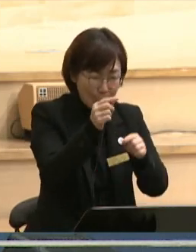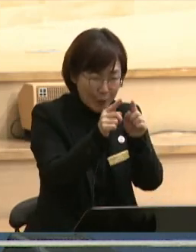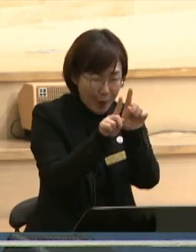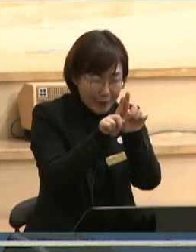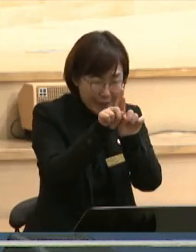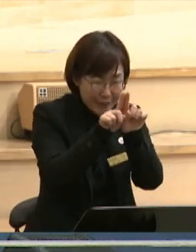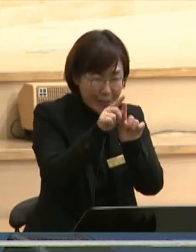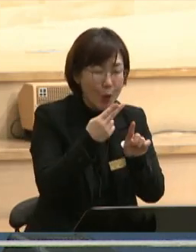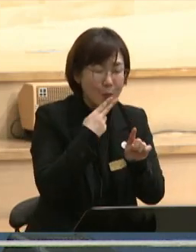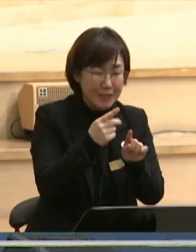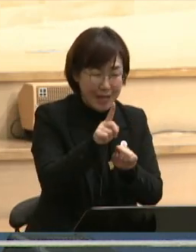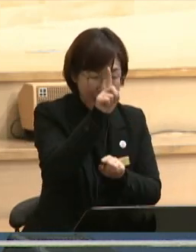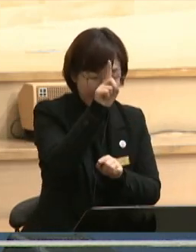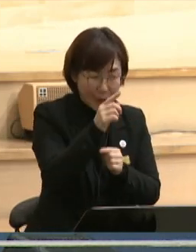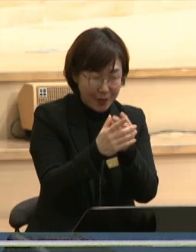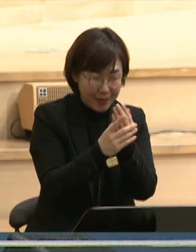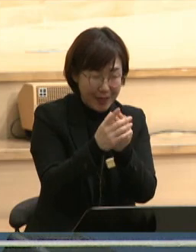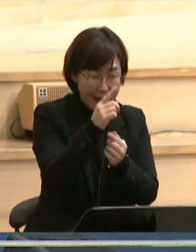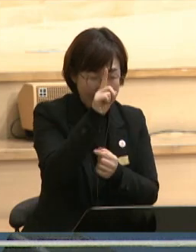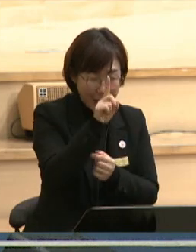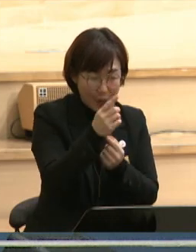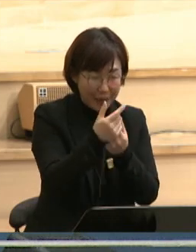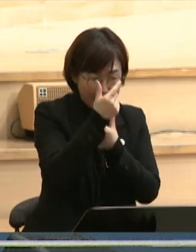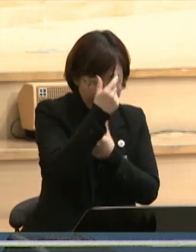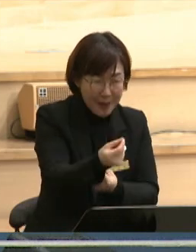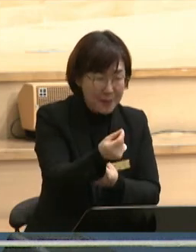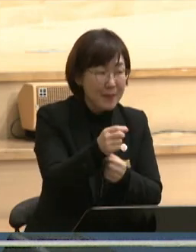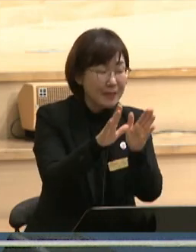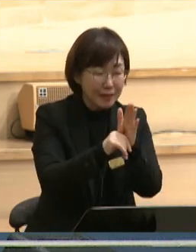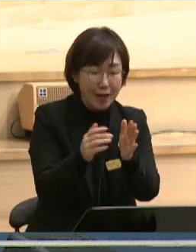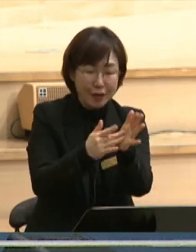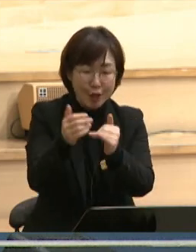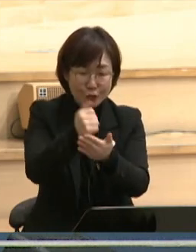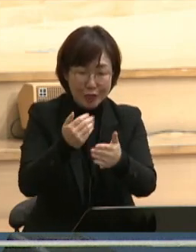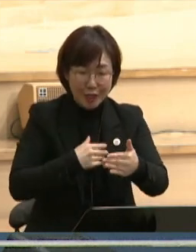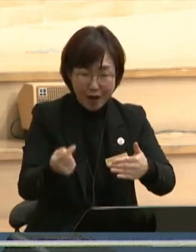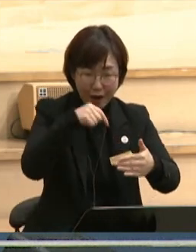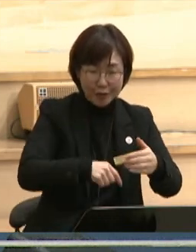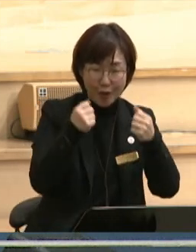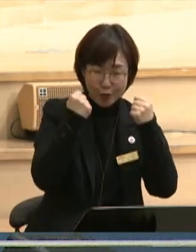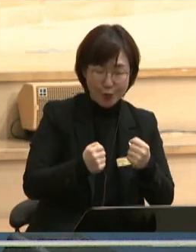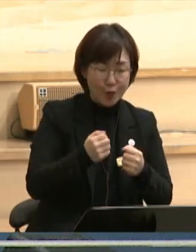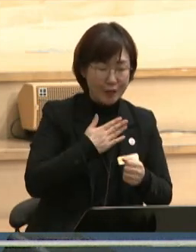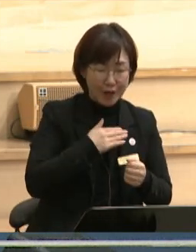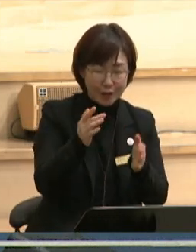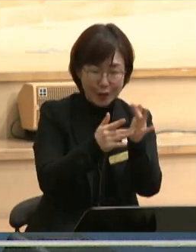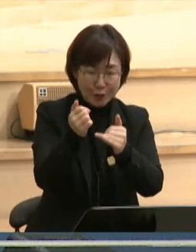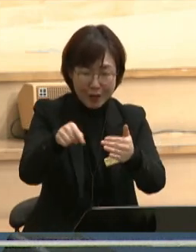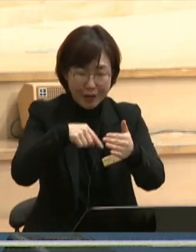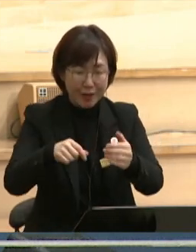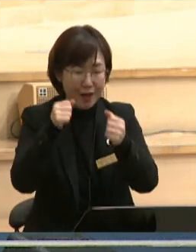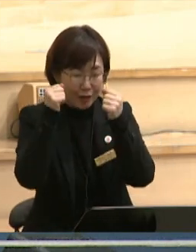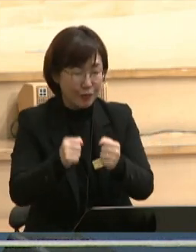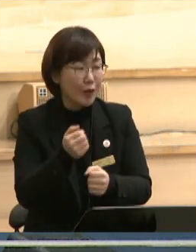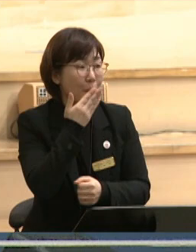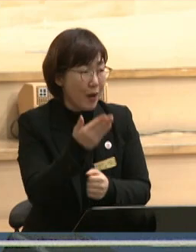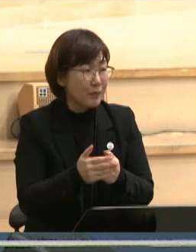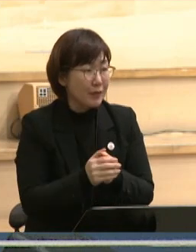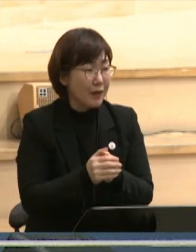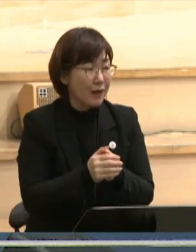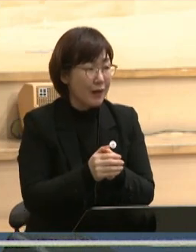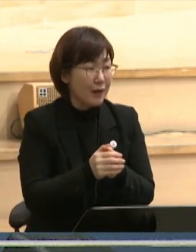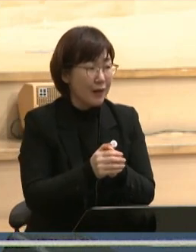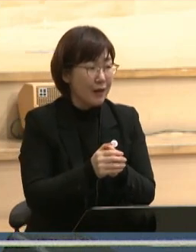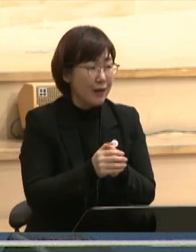없이 하나가 딱 되어질 때에만 예수님이 우리 안에 거하시고 우리가 예수님 안에 거할 수 있는 것입니다 이게 되나요